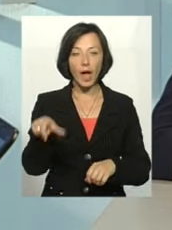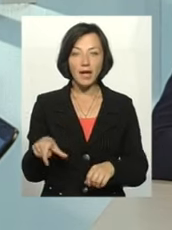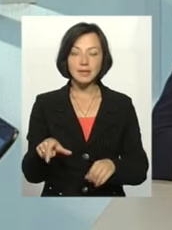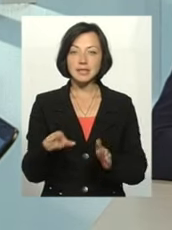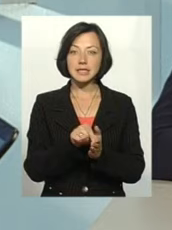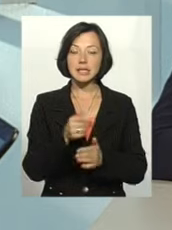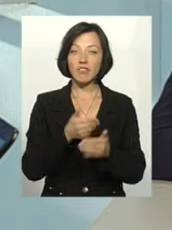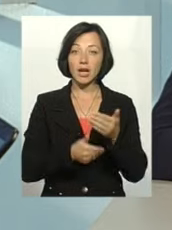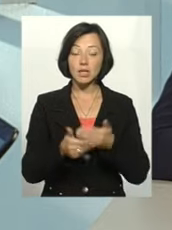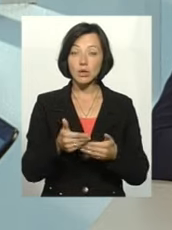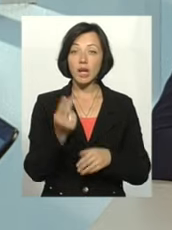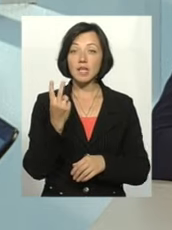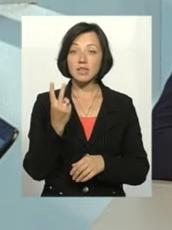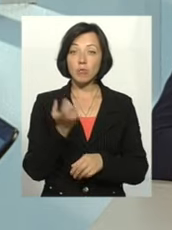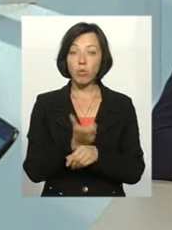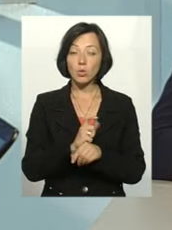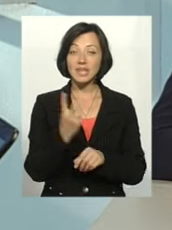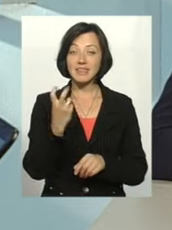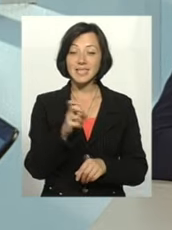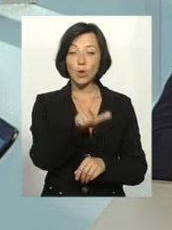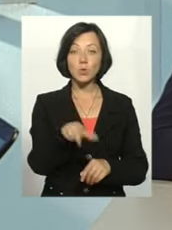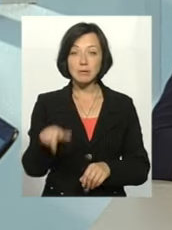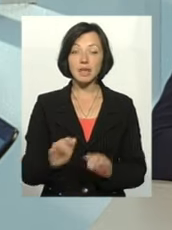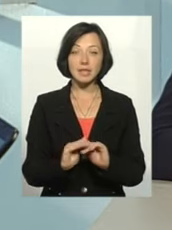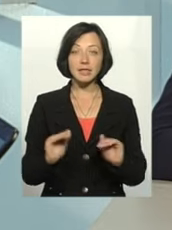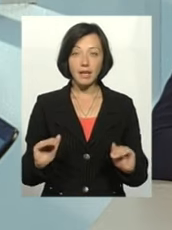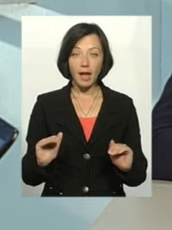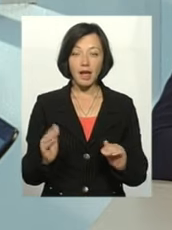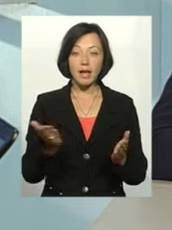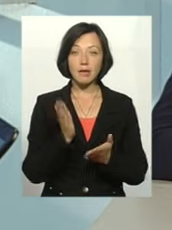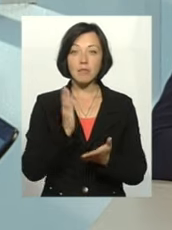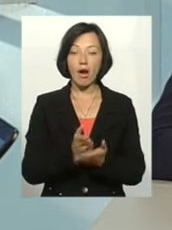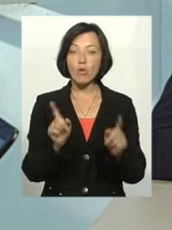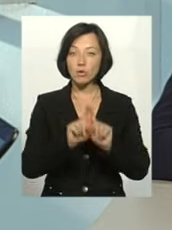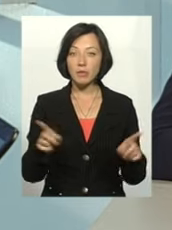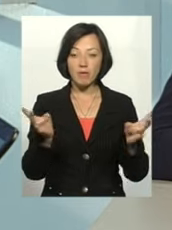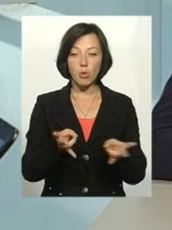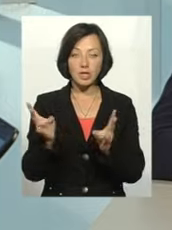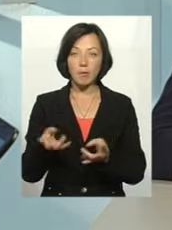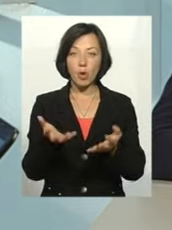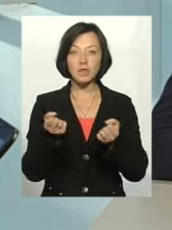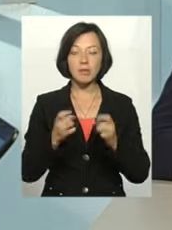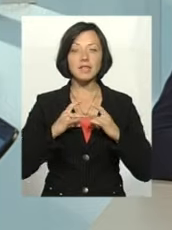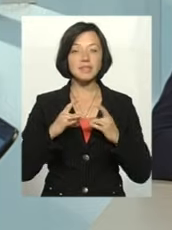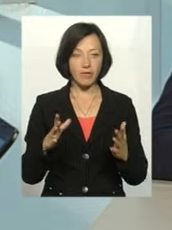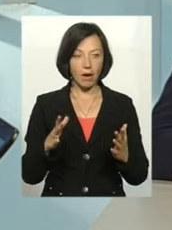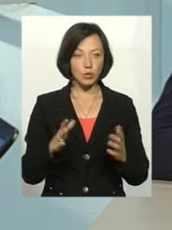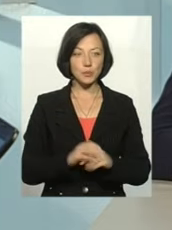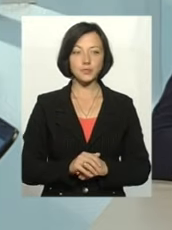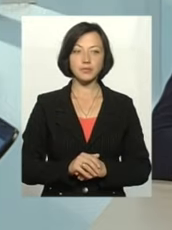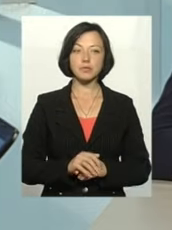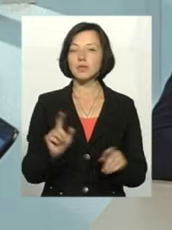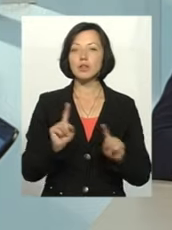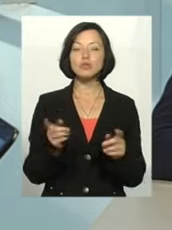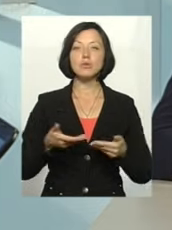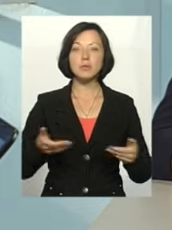інвалідністю» понад 200 осіб, дітей, діточок, які мають особливі потреби, отримали свято. Що ми